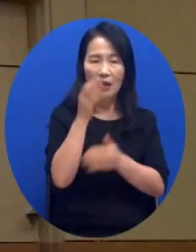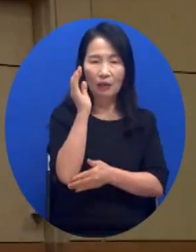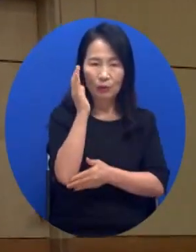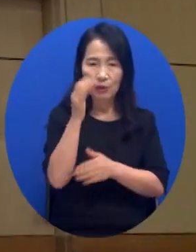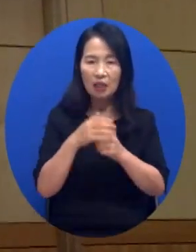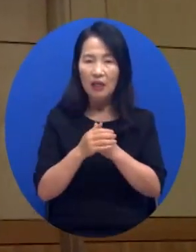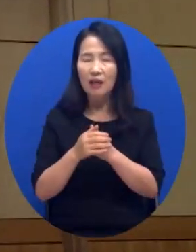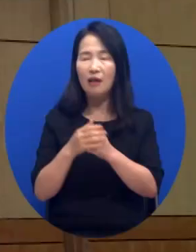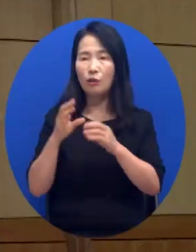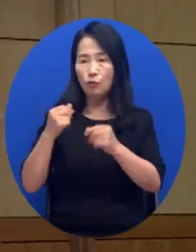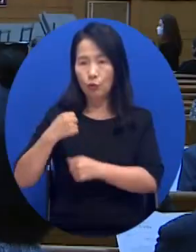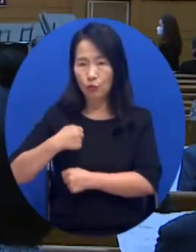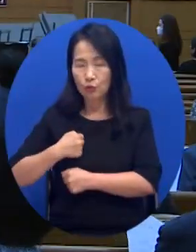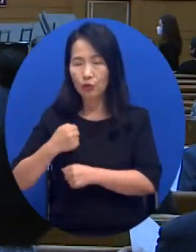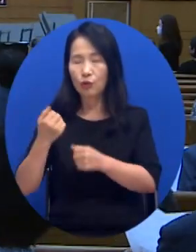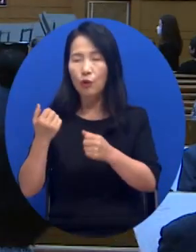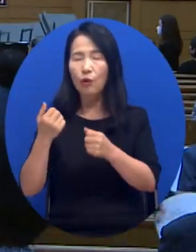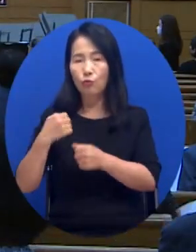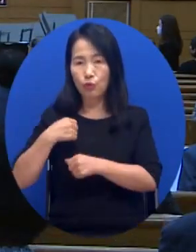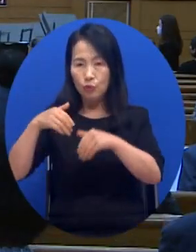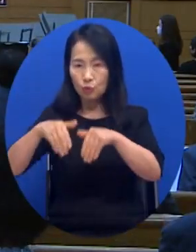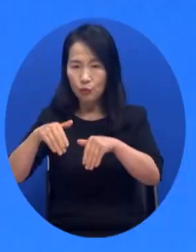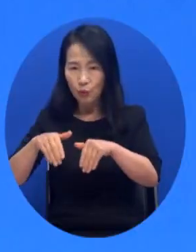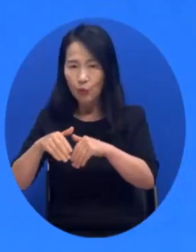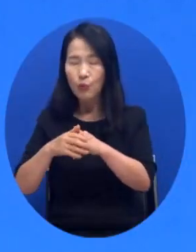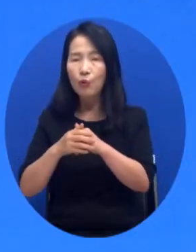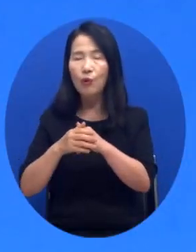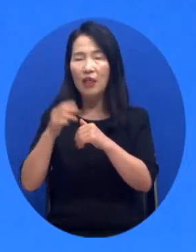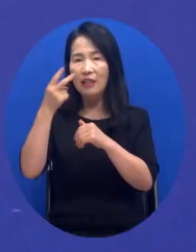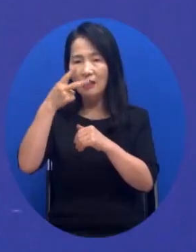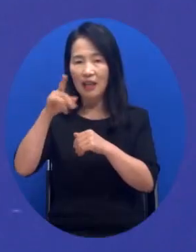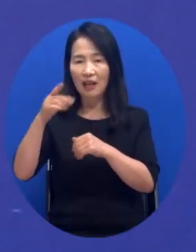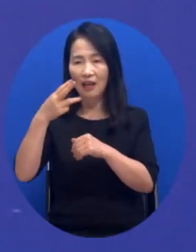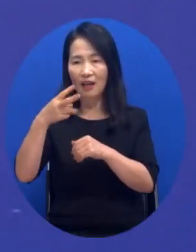육군 군종목사로 섬기며 대령으로 전역했습니다.